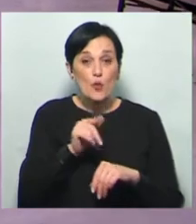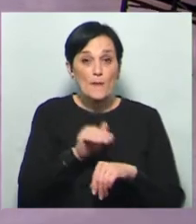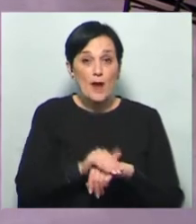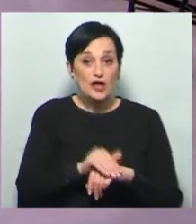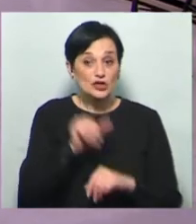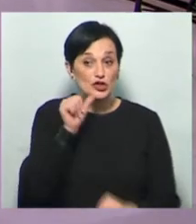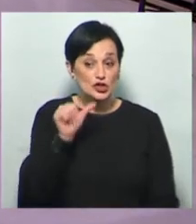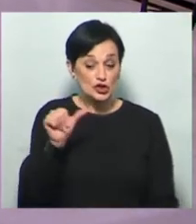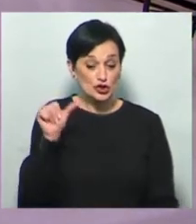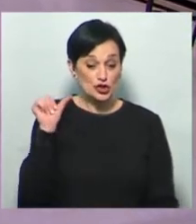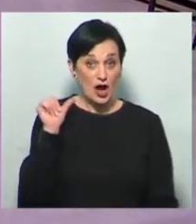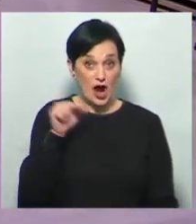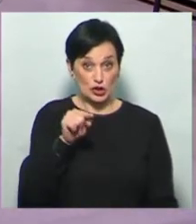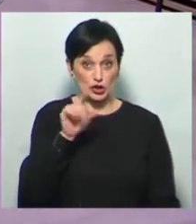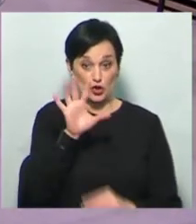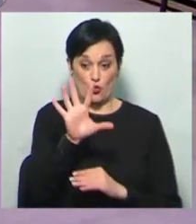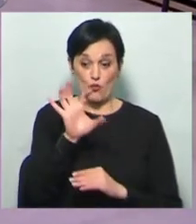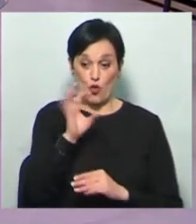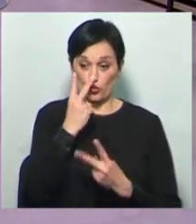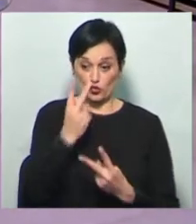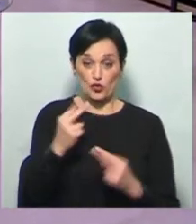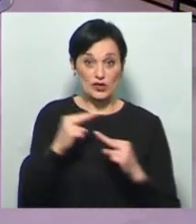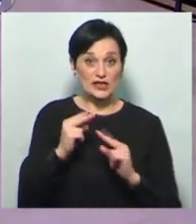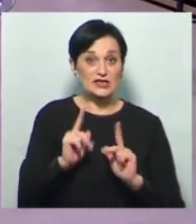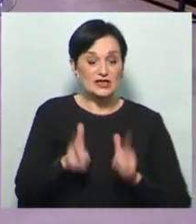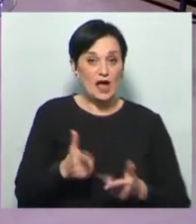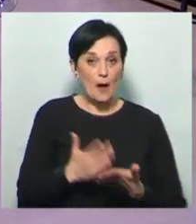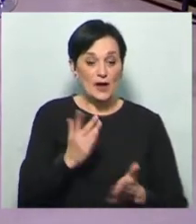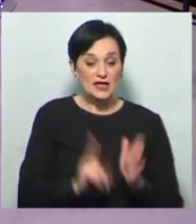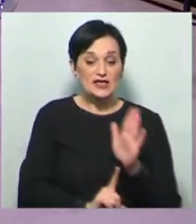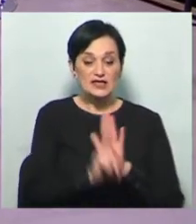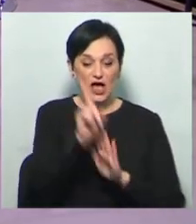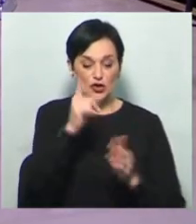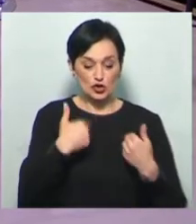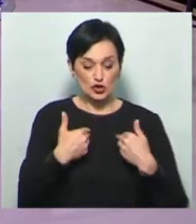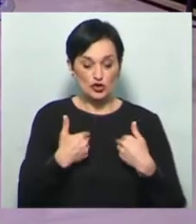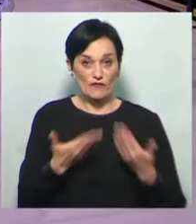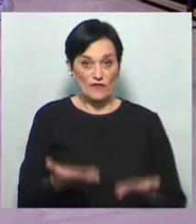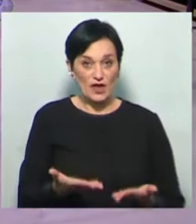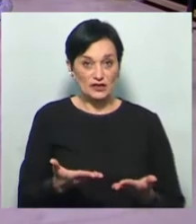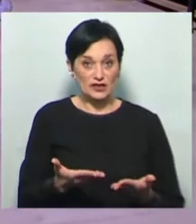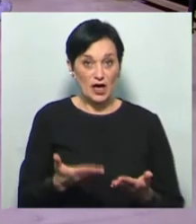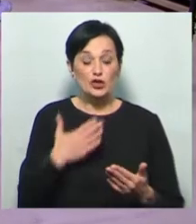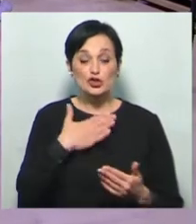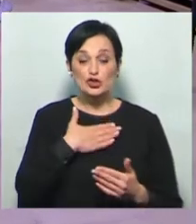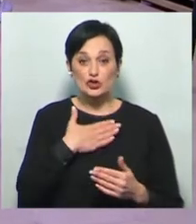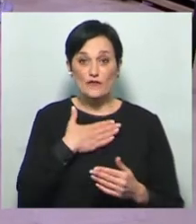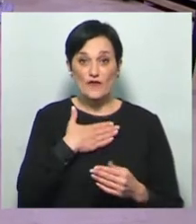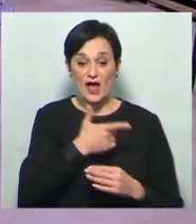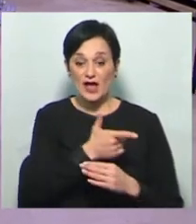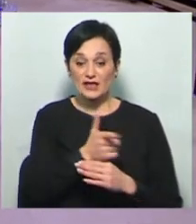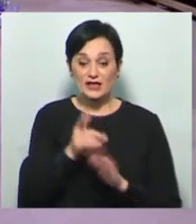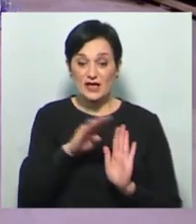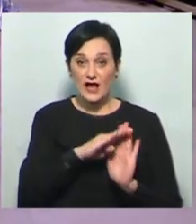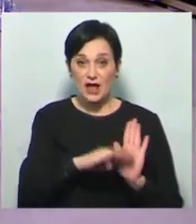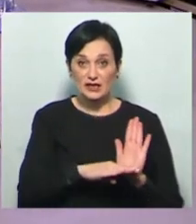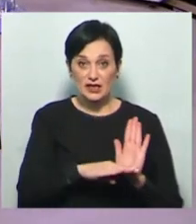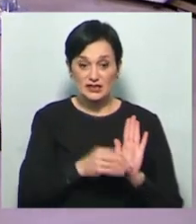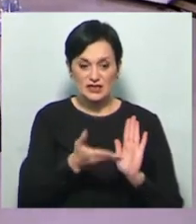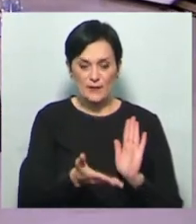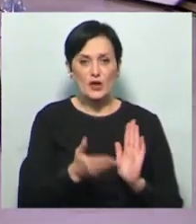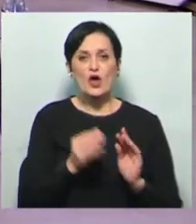ეს ფოტო სწორედ ამის დამადასტურებელი იყო. ეს კვირეული დაიწყო ჩვენთან, სწორედ ჩვენს გადაცემაში და